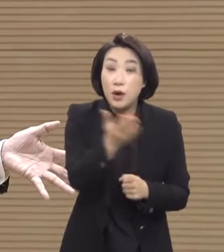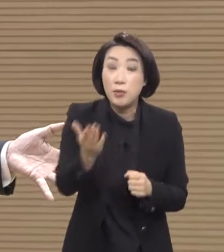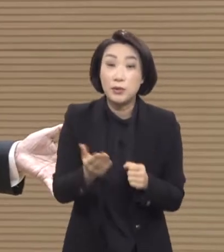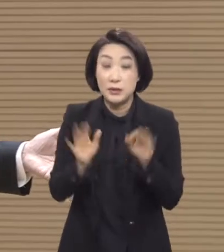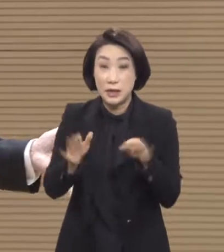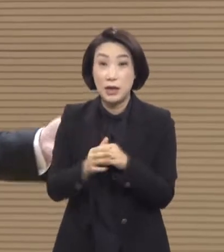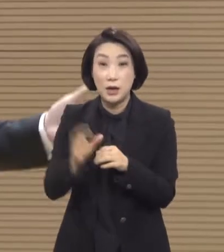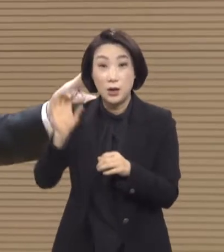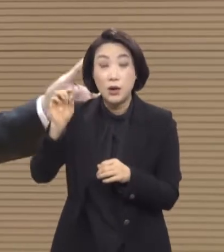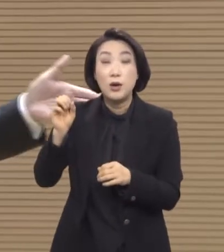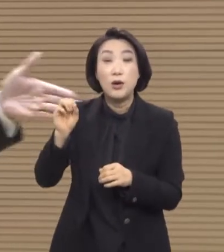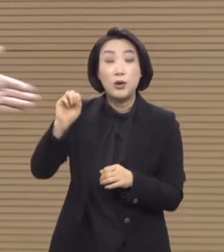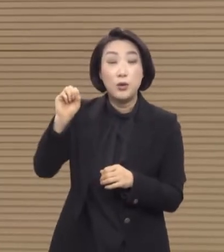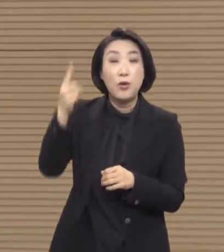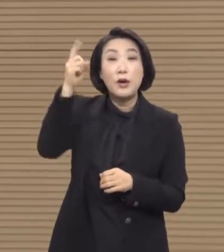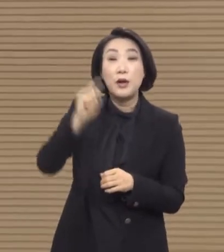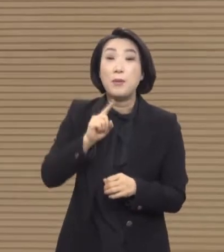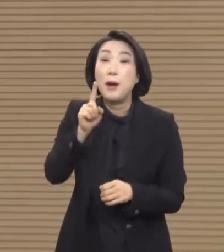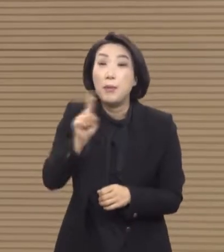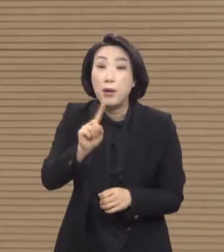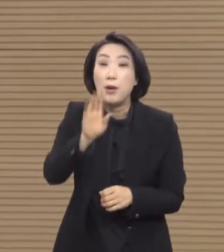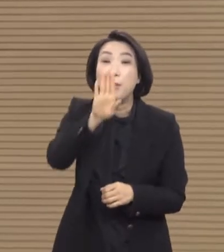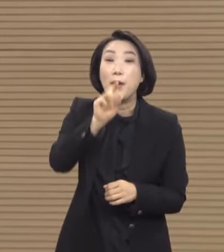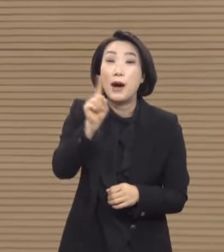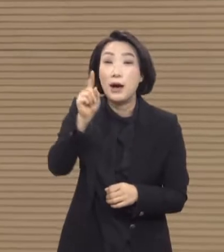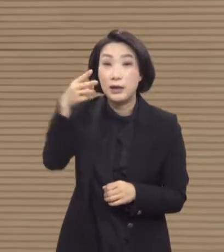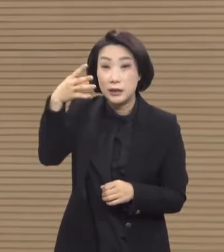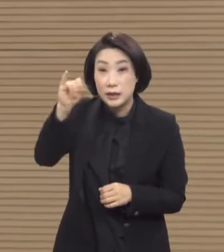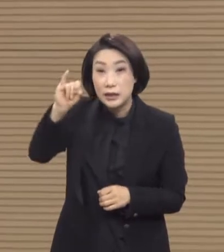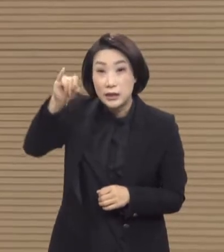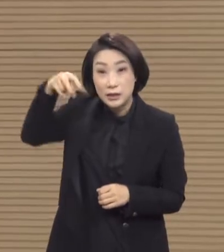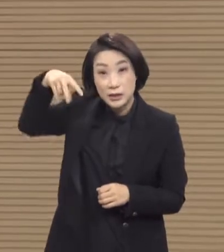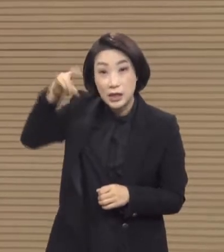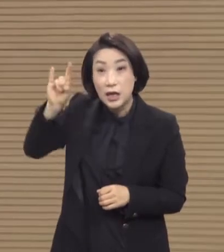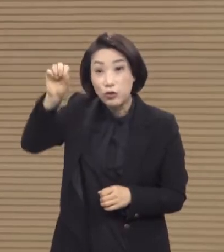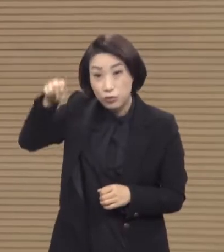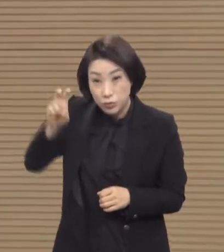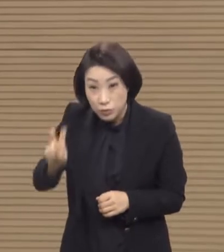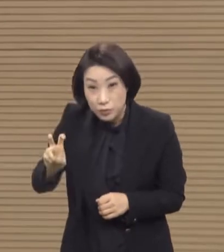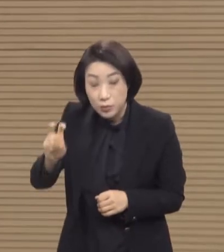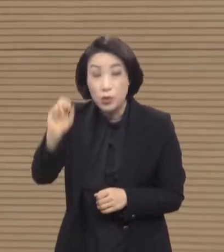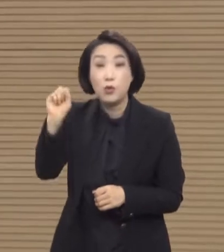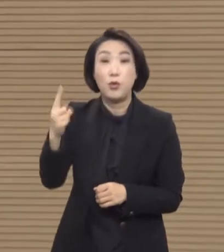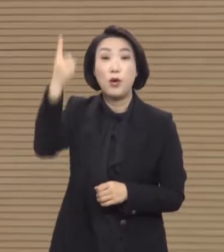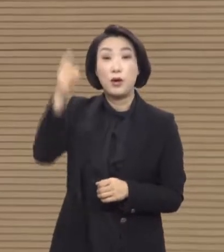바리새움이라는 데서 파생된 말인데 이 말은